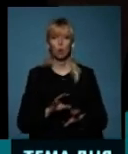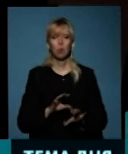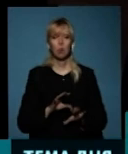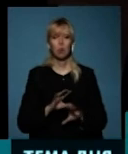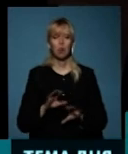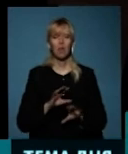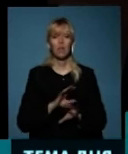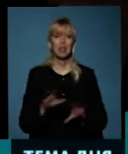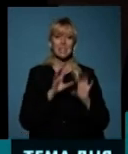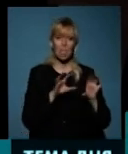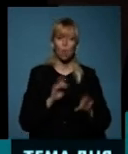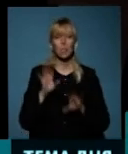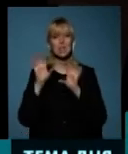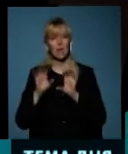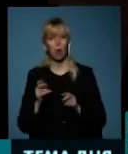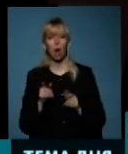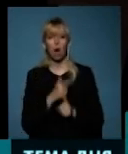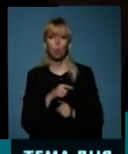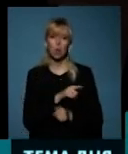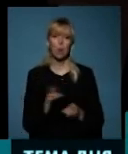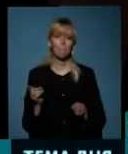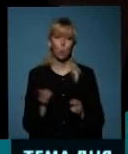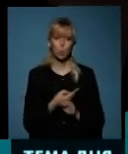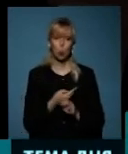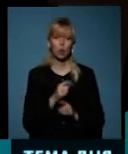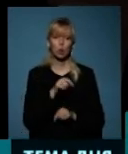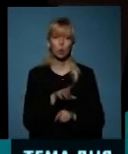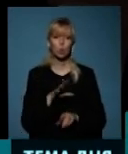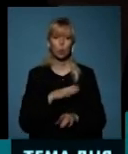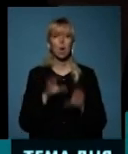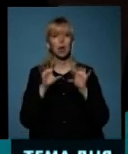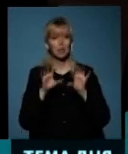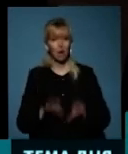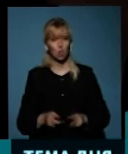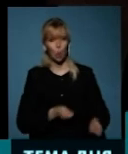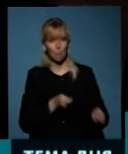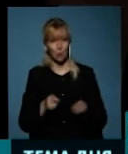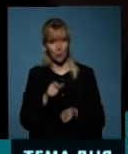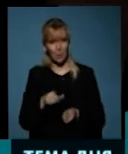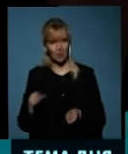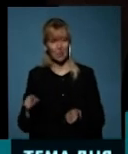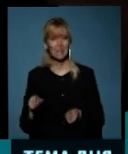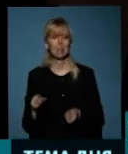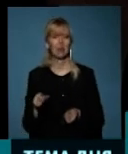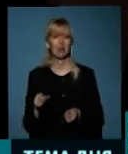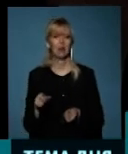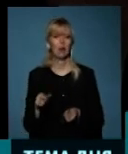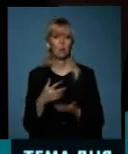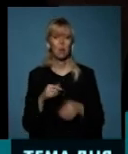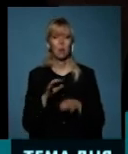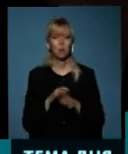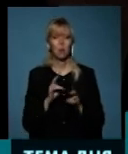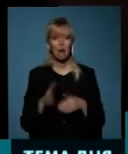перевізників в легальні, або їх позбутися для того, щоб воно було. А до легальних перевізників ми проводимо не